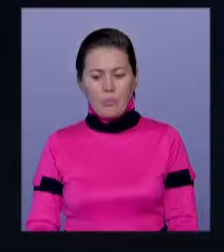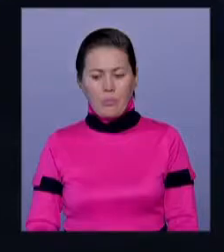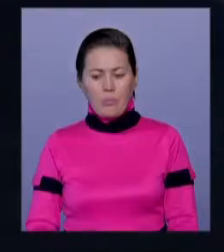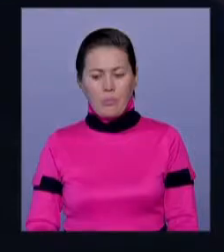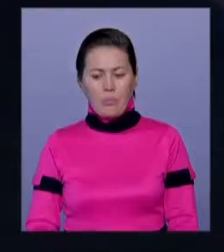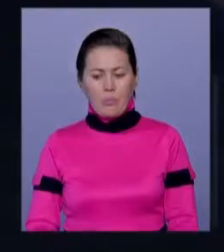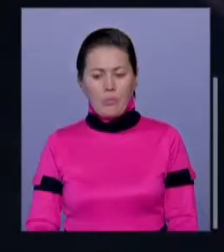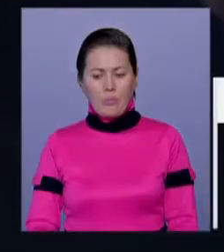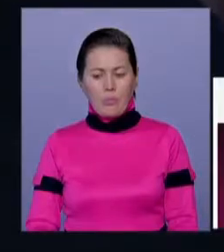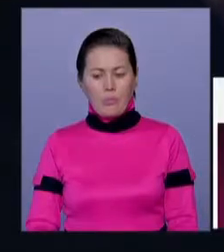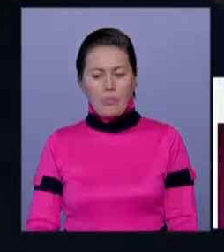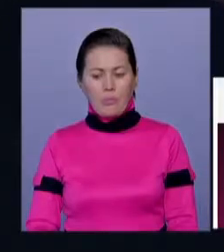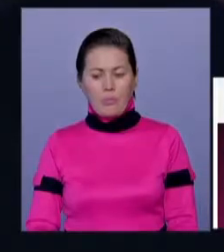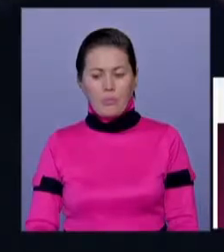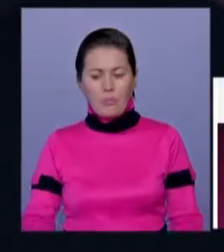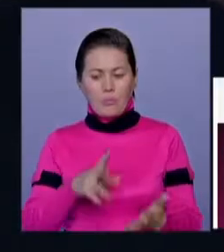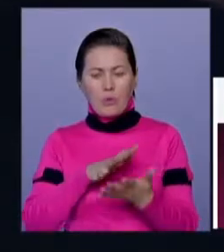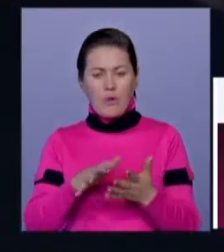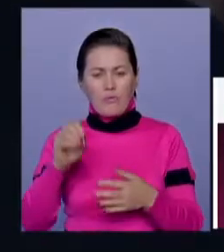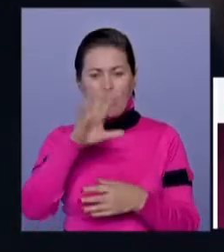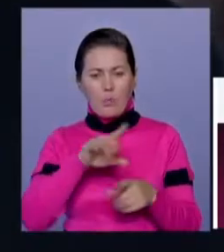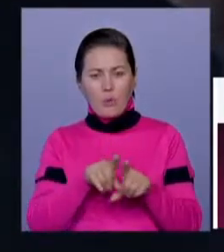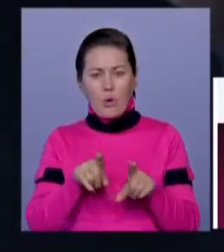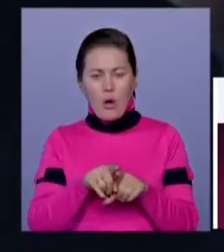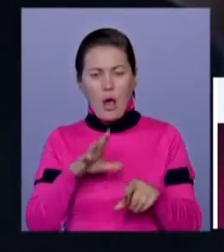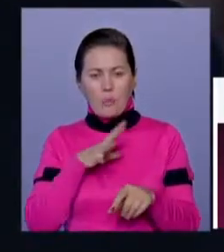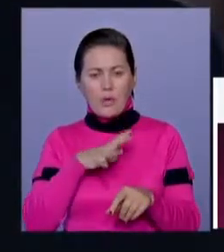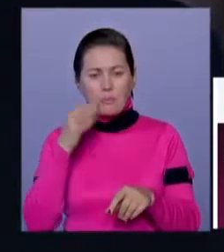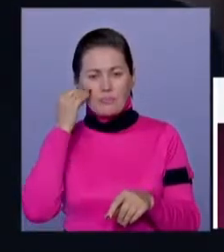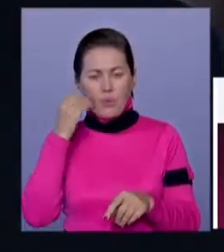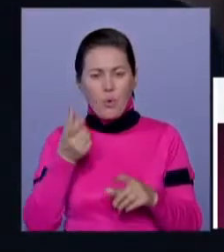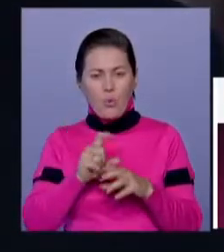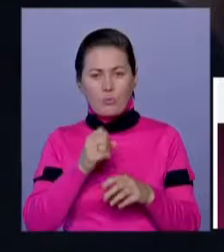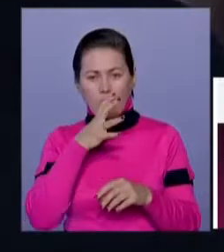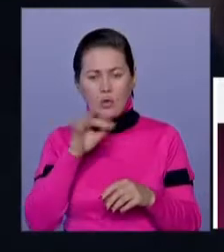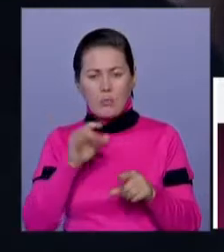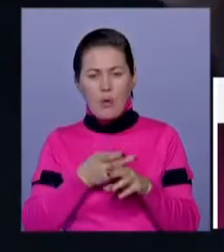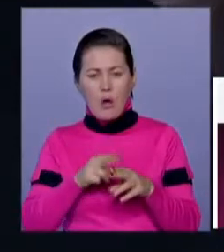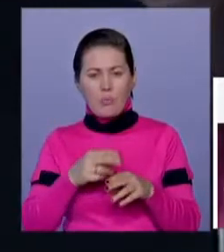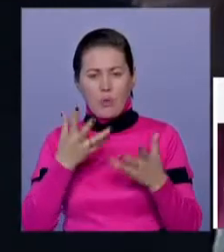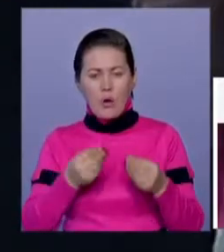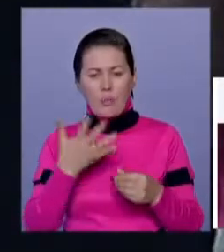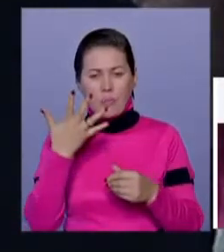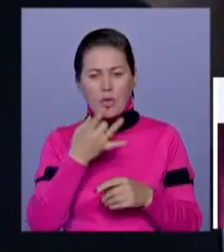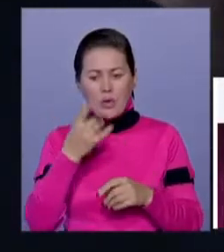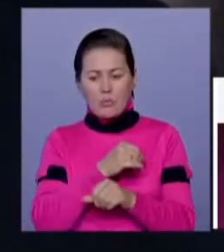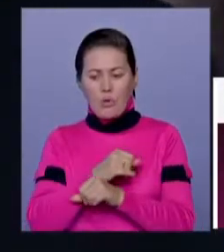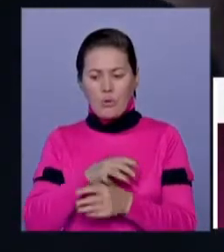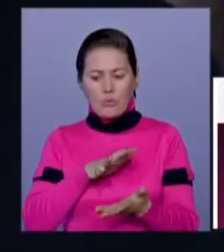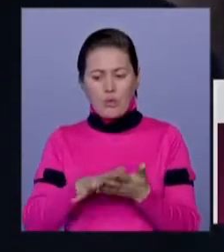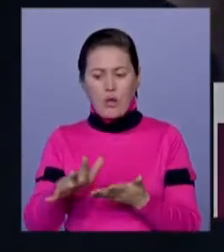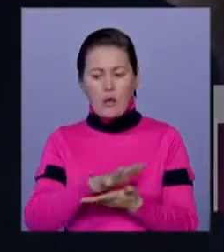тигізбейді. Мұз айдыны ерекше Еуропа технологиясымен жасалған, сапасы өте жақсы. Күніне 5 рет үзіліс болады. Мұзды тазалап алу